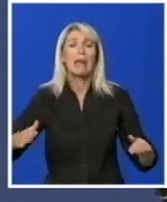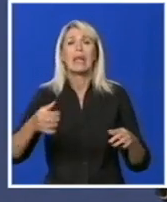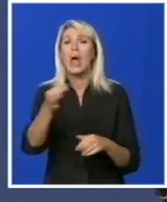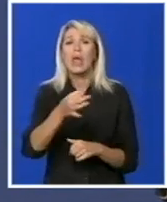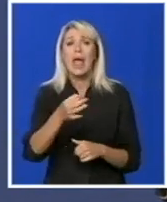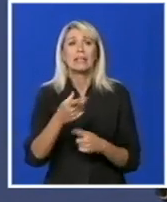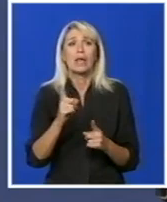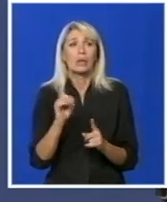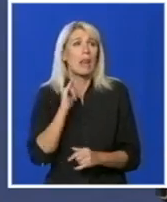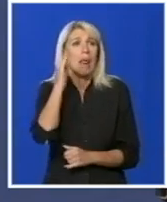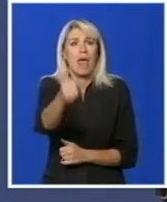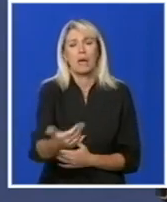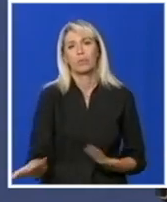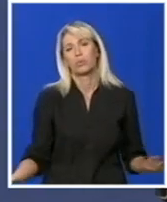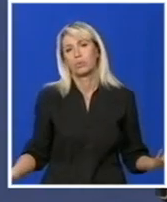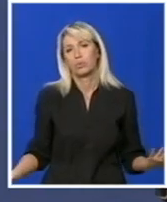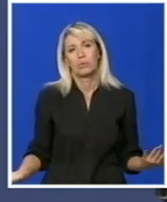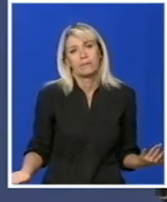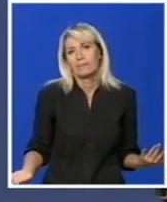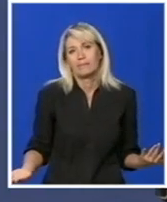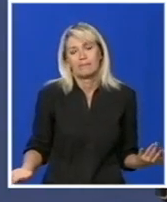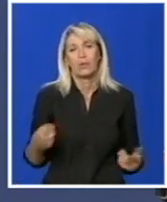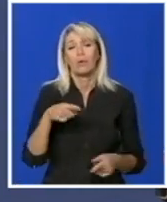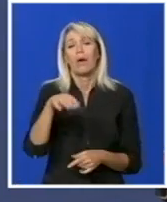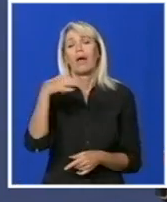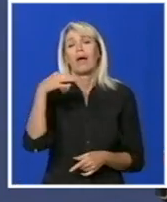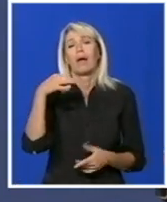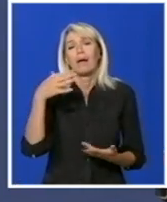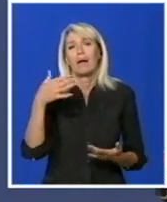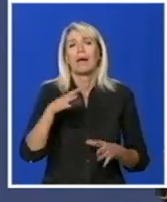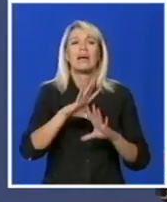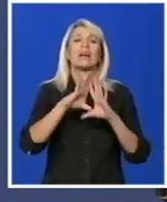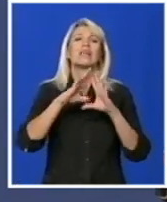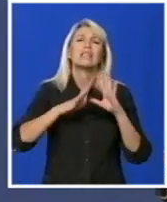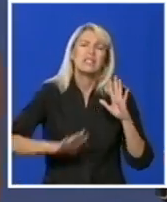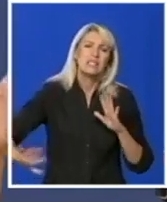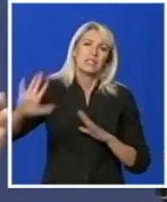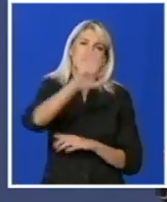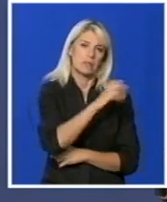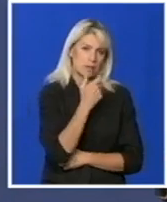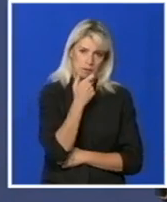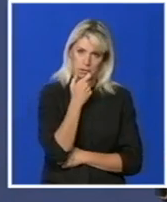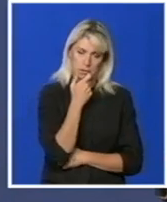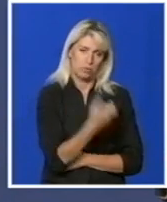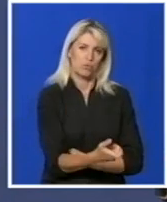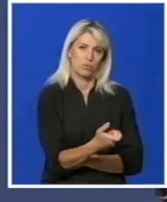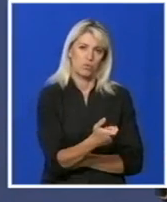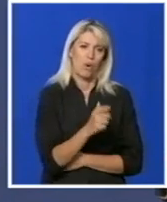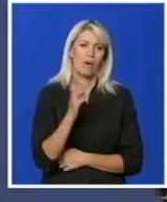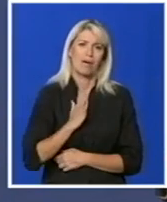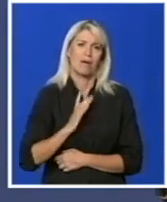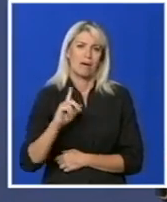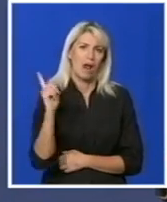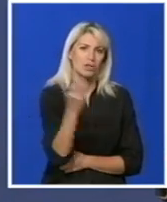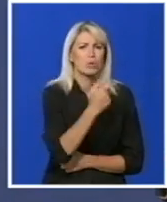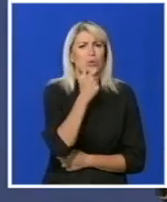to je jedini način da u ovom smislu, pazite, svi su premoreni. Stanovništvo je s jedne strane iscrpljeno ovim